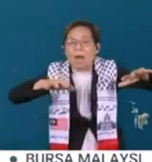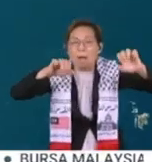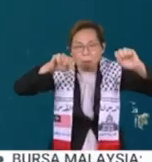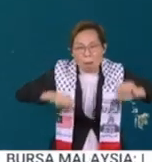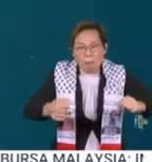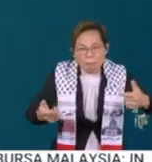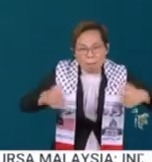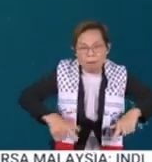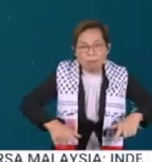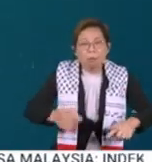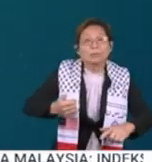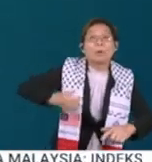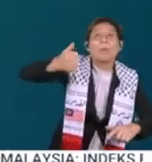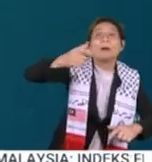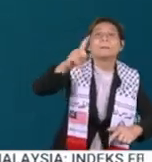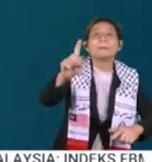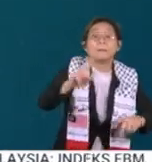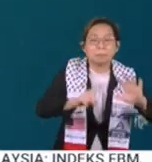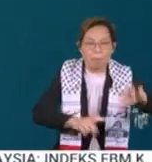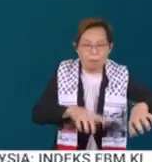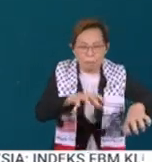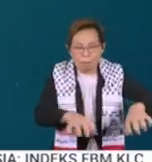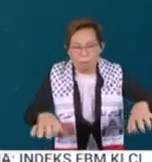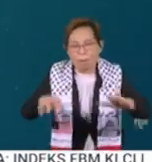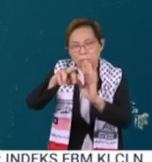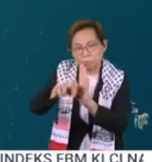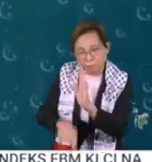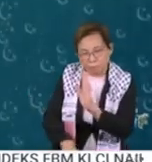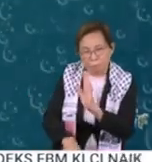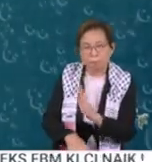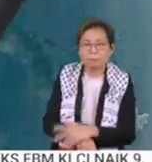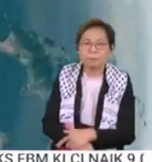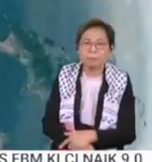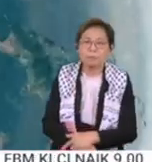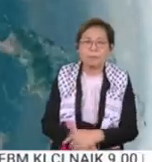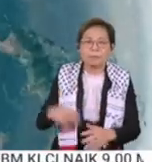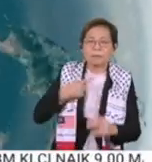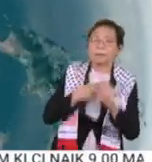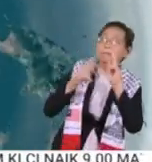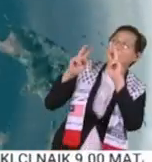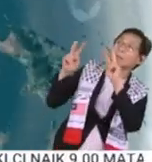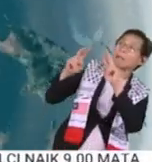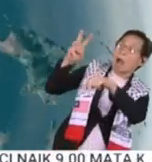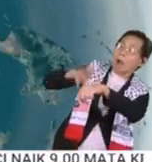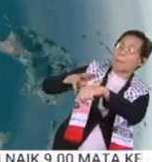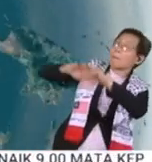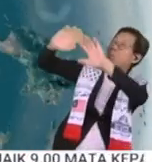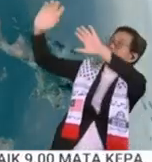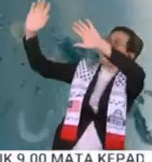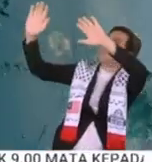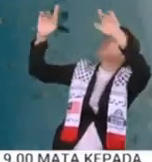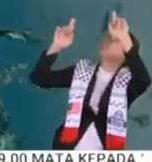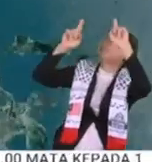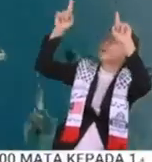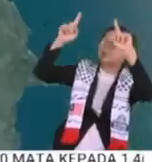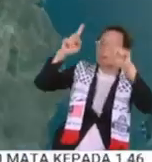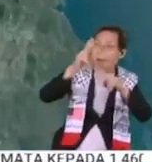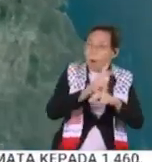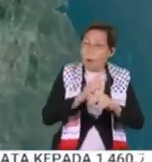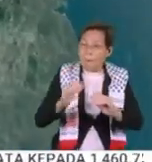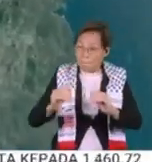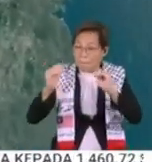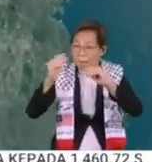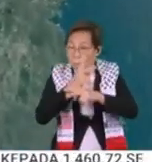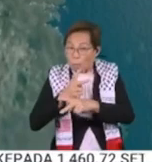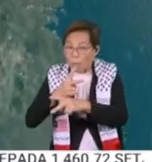untuk berlaku, terutamanya di kawasan yang berkedudukan rendah. Kita lihat pula kepada amaran cuaca peringkat waspada